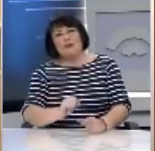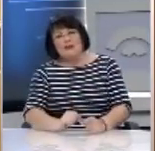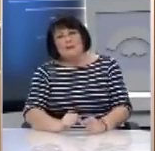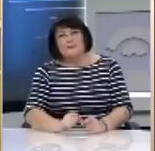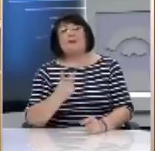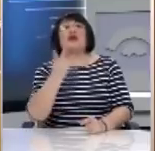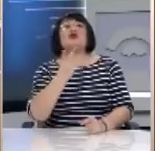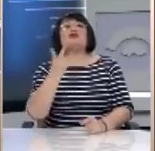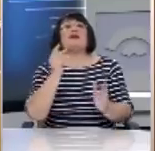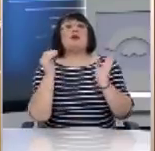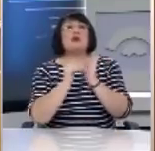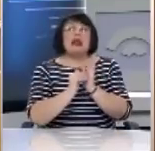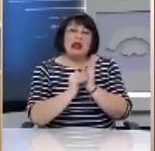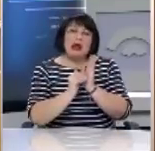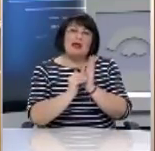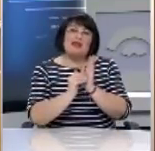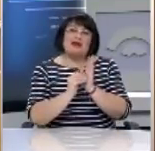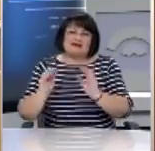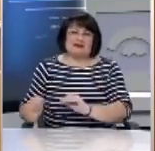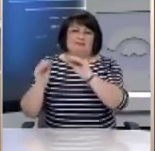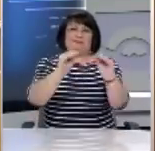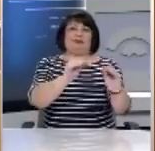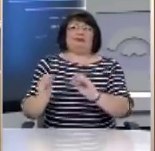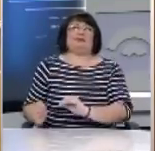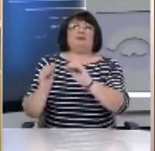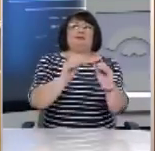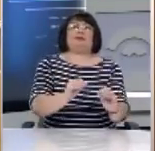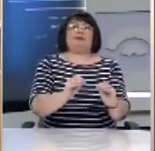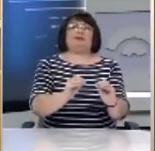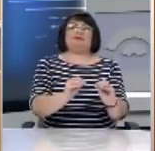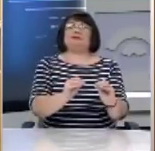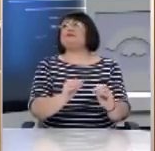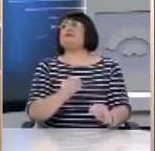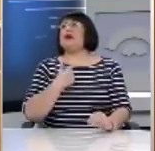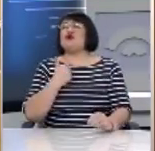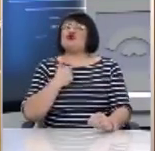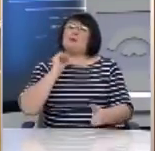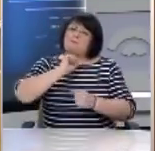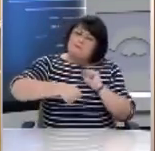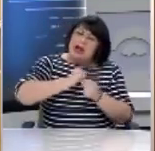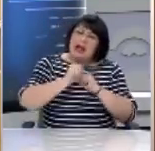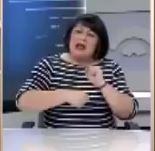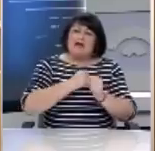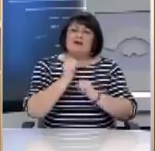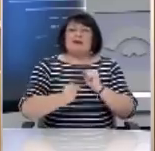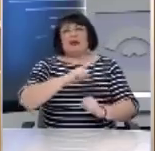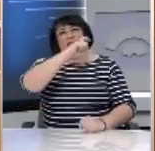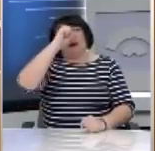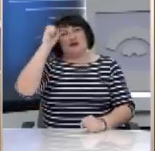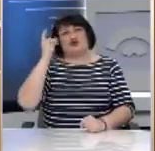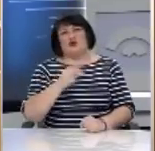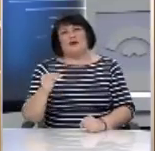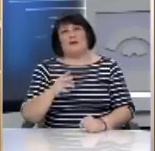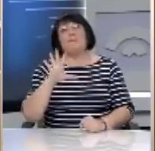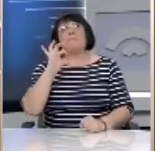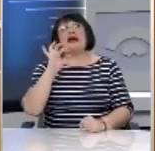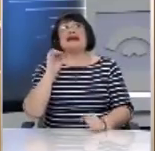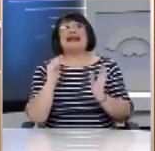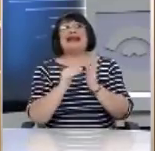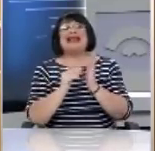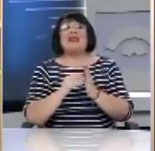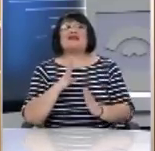και 22.000 μετεγκαταστάσεις όσο εμείς παλεύαμε αυτό το δύσκολο θέμα. Πάνω από 50.000